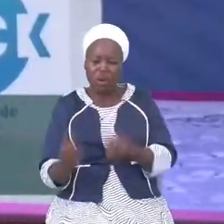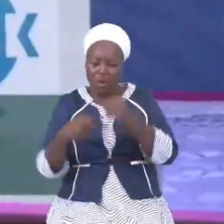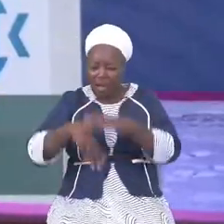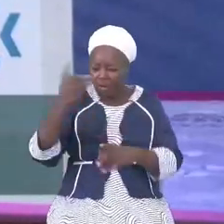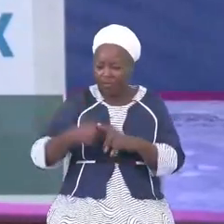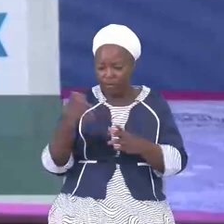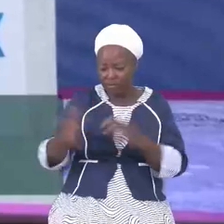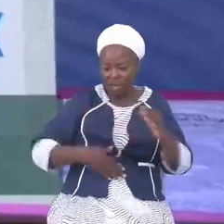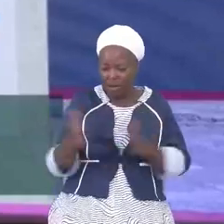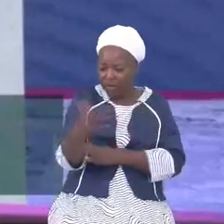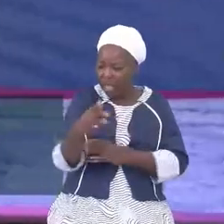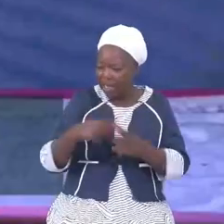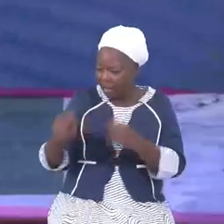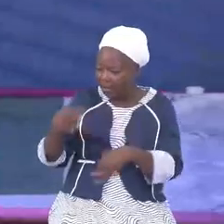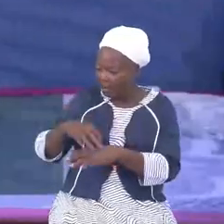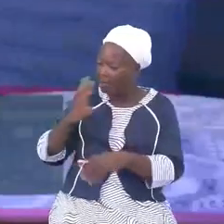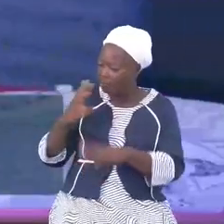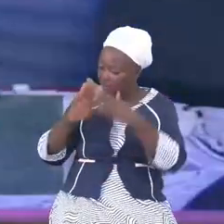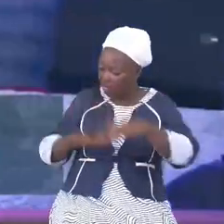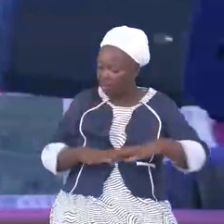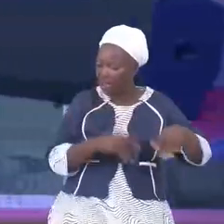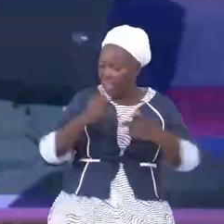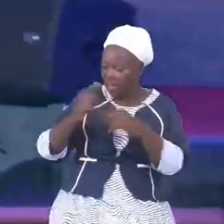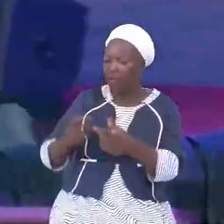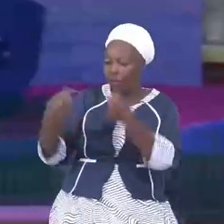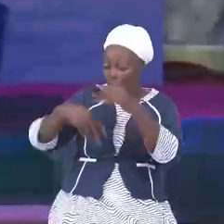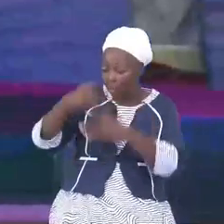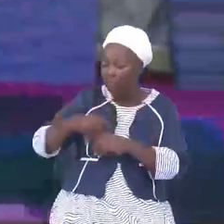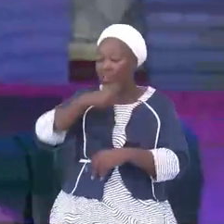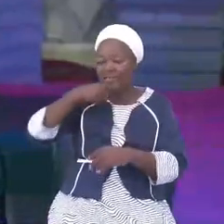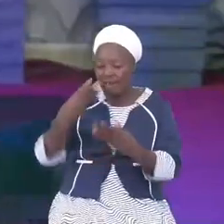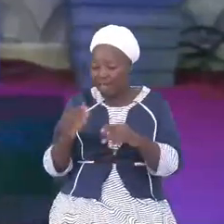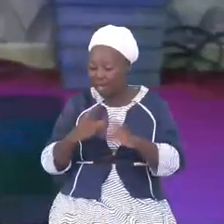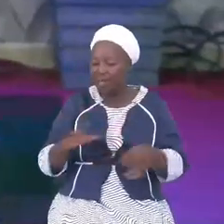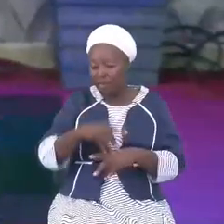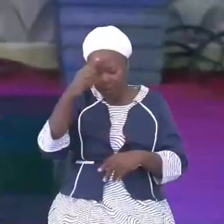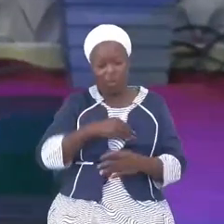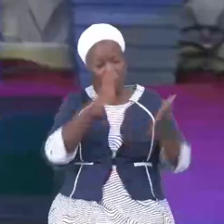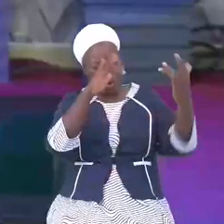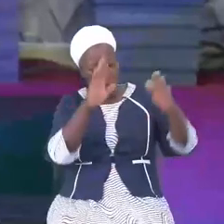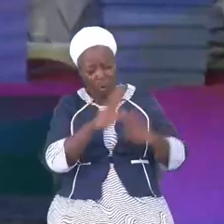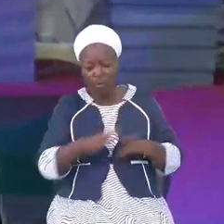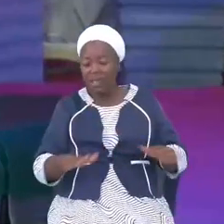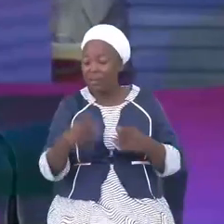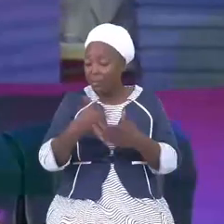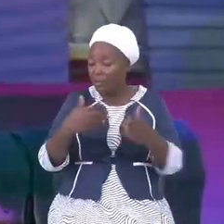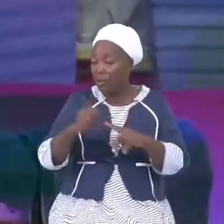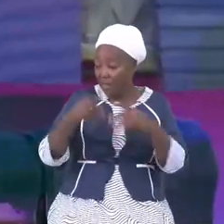désespéré, il était complètement perdu. Maintenant, l'espoir et le secours lui sont parvenus. Une nouvelle chose est